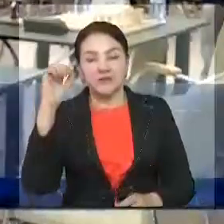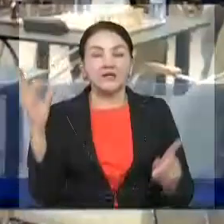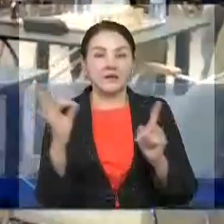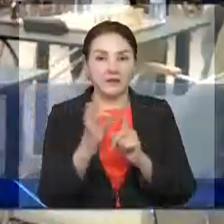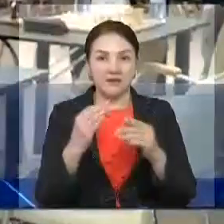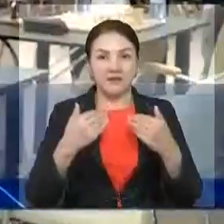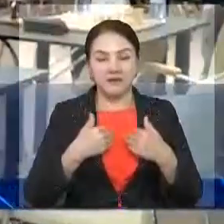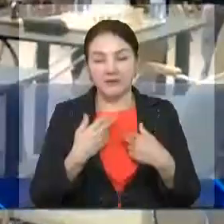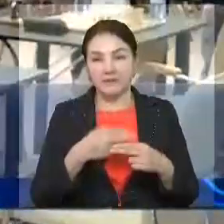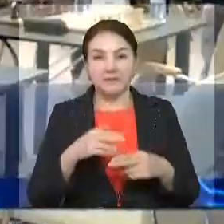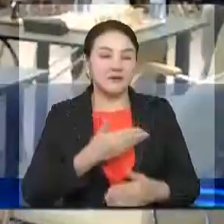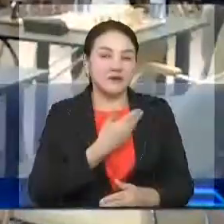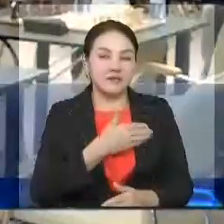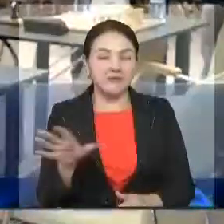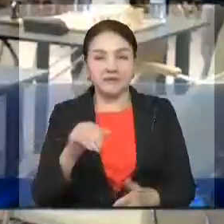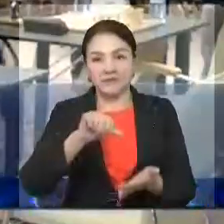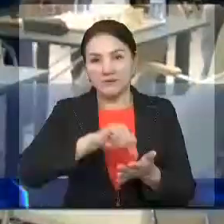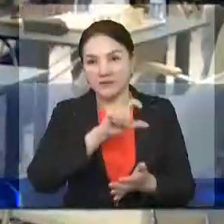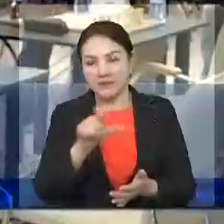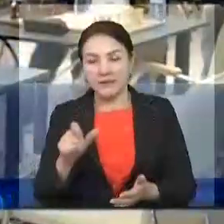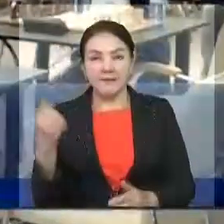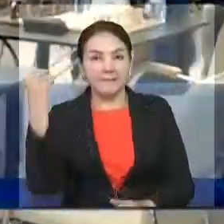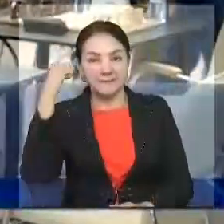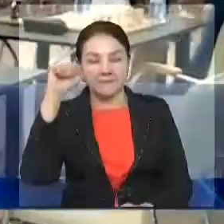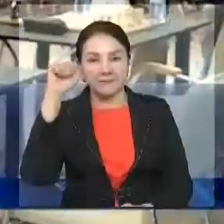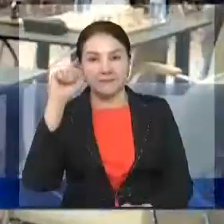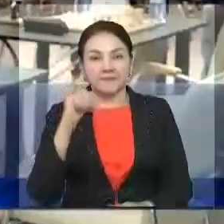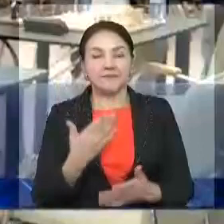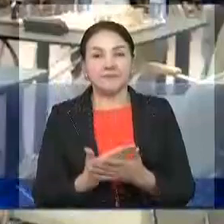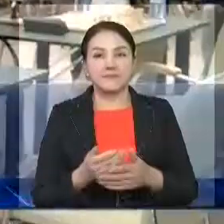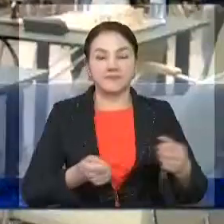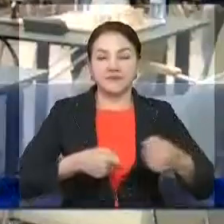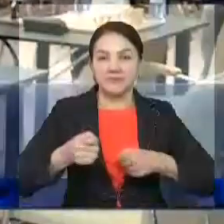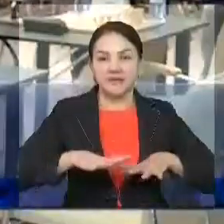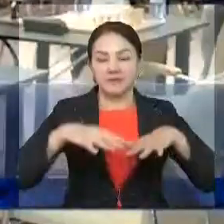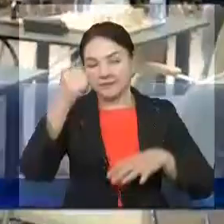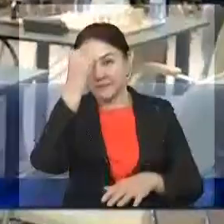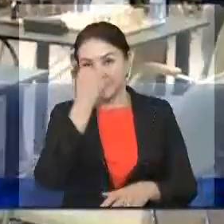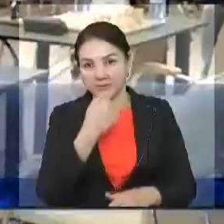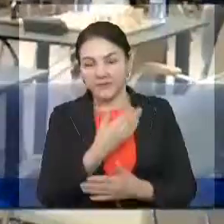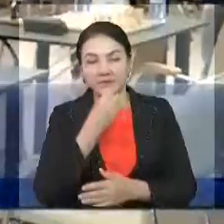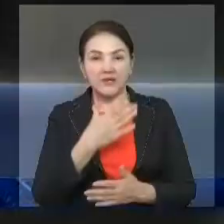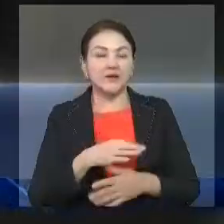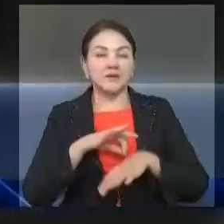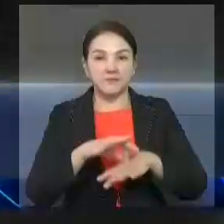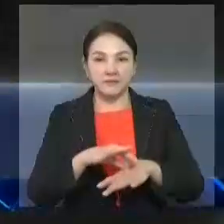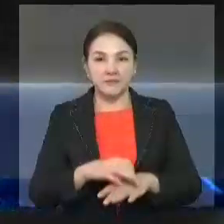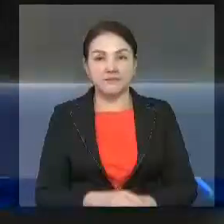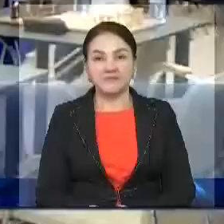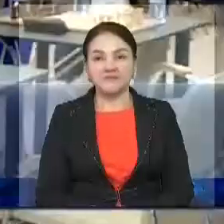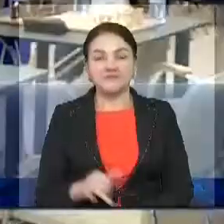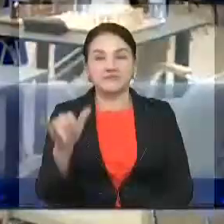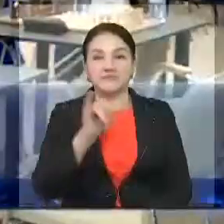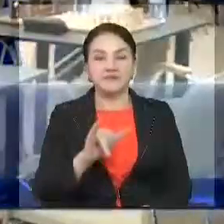победить. Поэтому мы желаем всем участникам победы, а организаторам огромную благодарность за хорошую организацию турнира. В